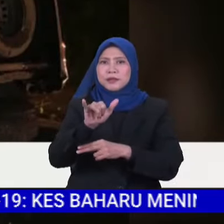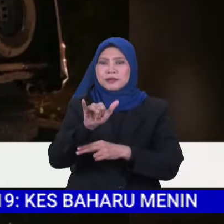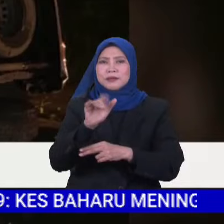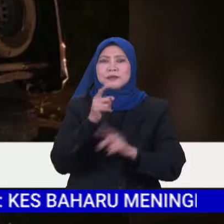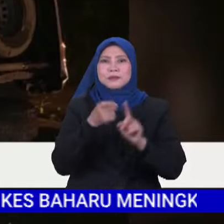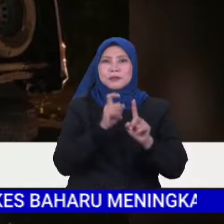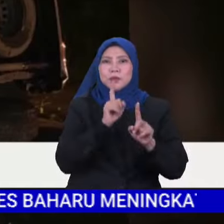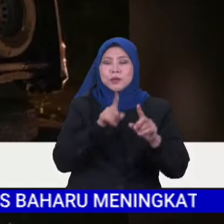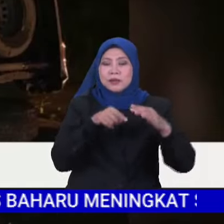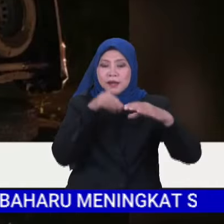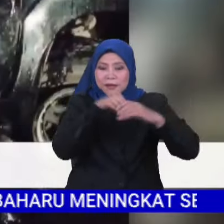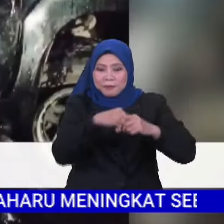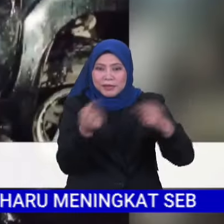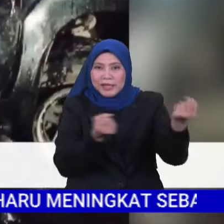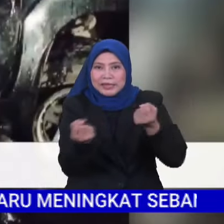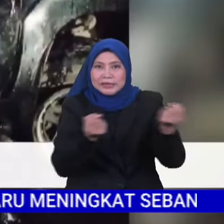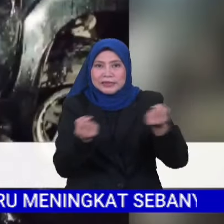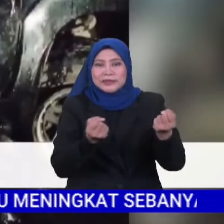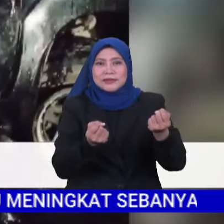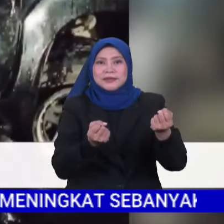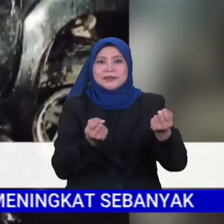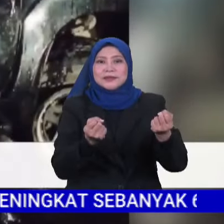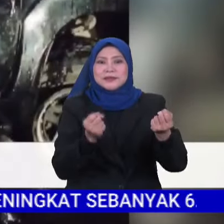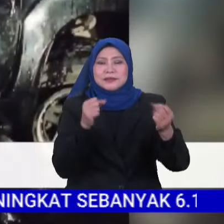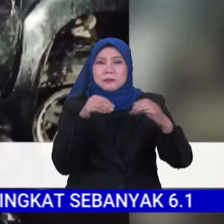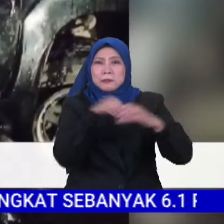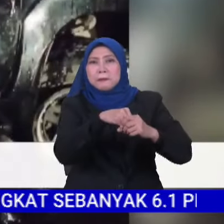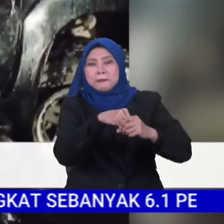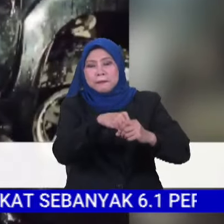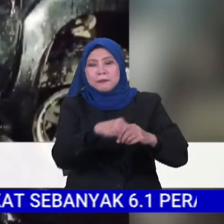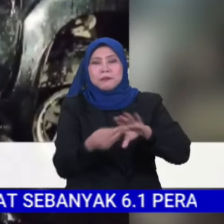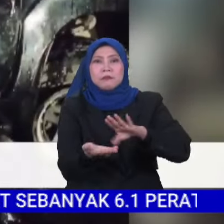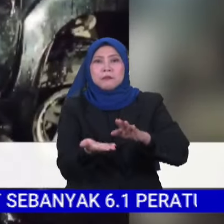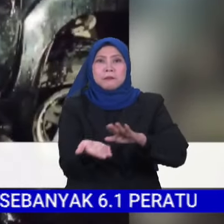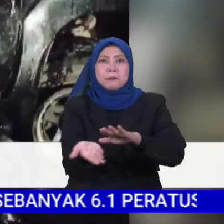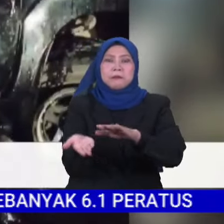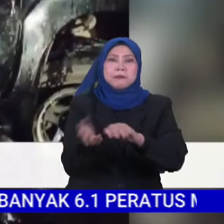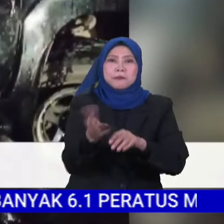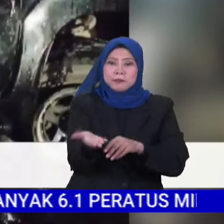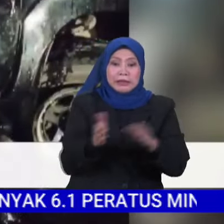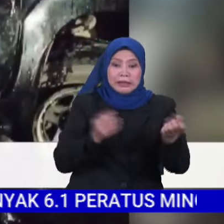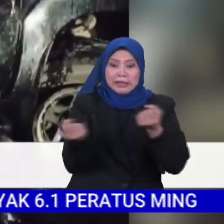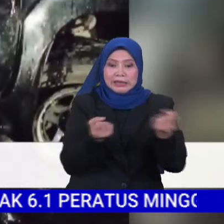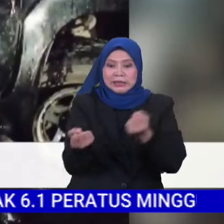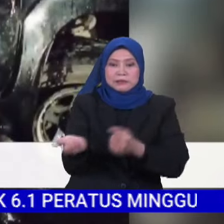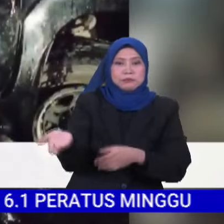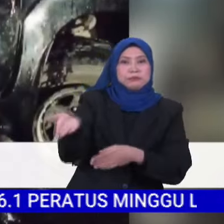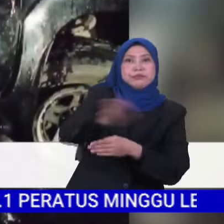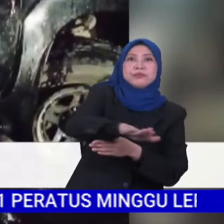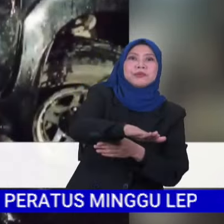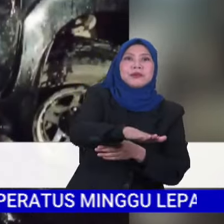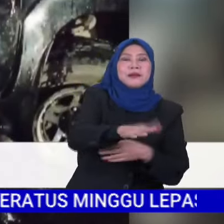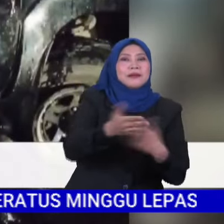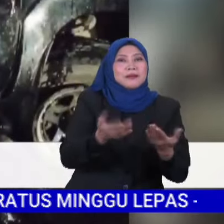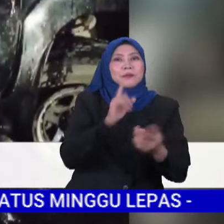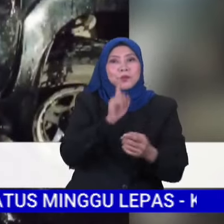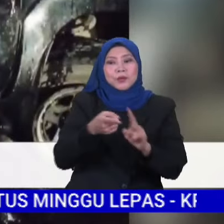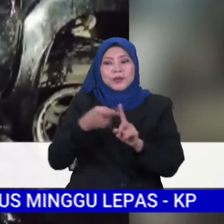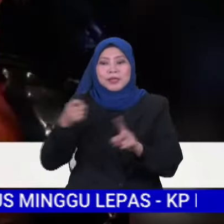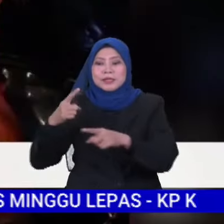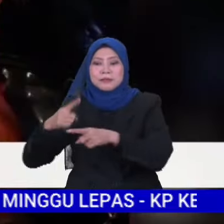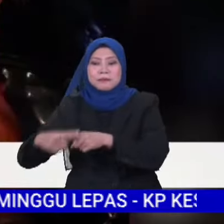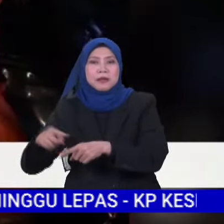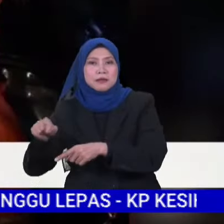dari sangkut di dalam kejuaraan pacuan empat roda yang terbalik di tengah jalan mangsa difahamkan dalam perjalanan dari